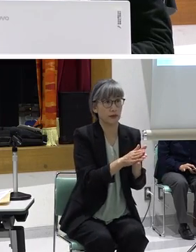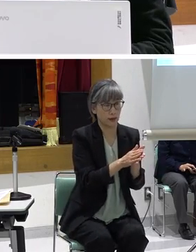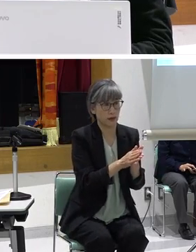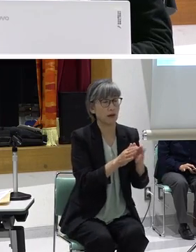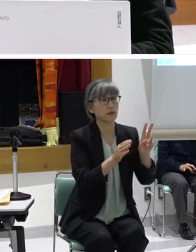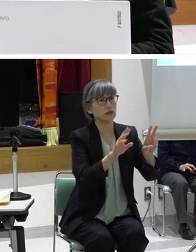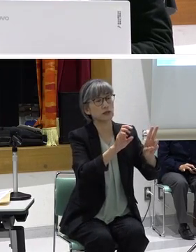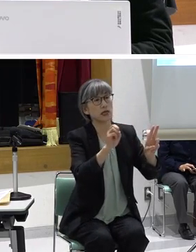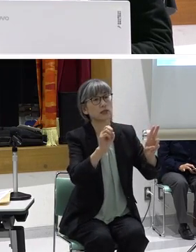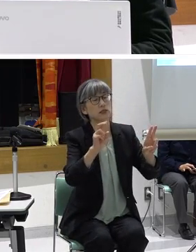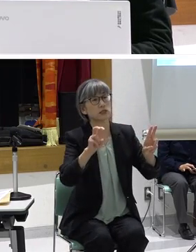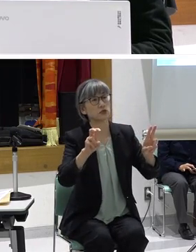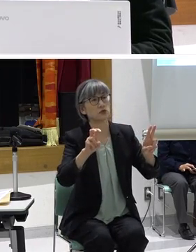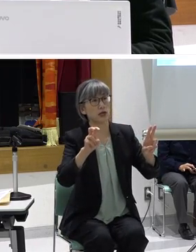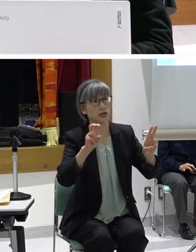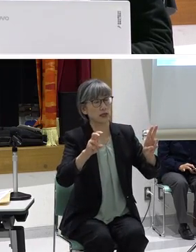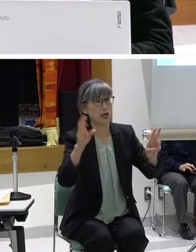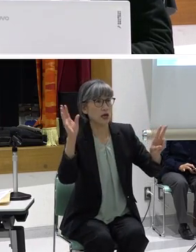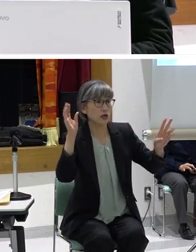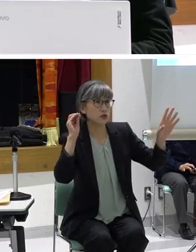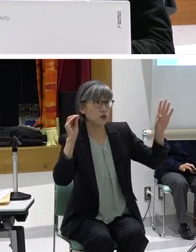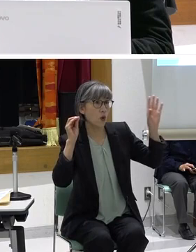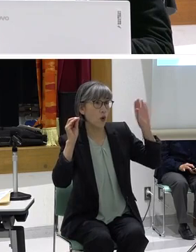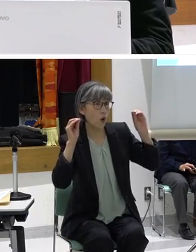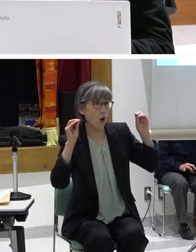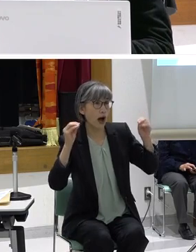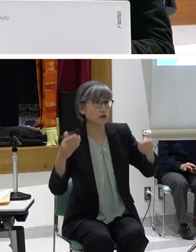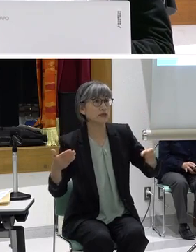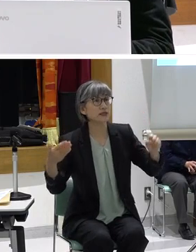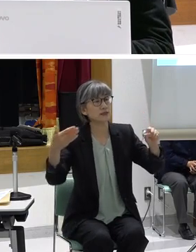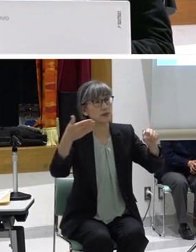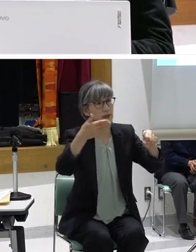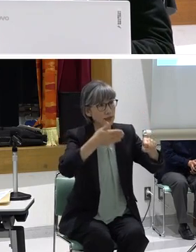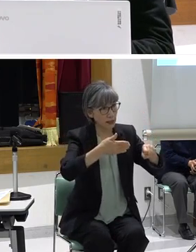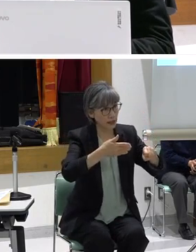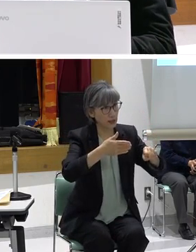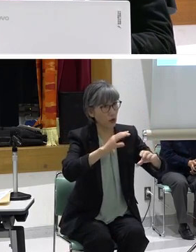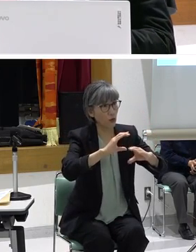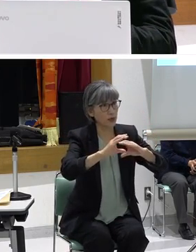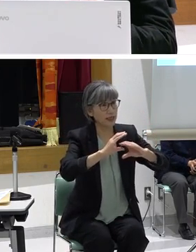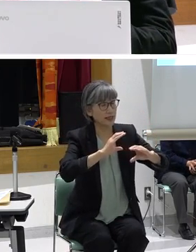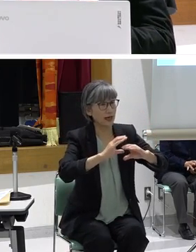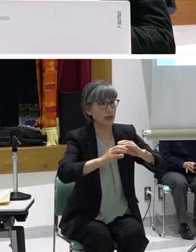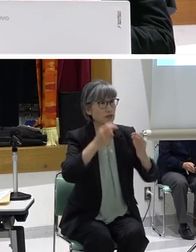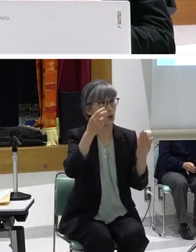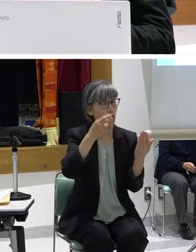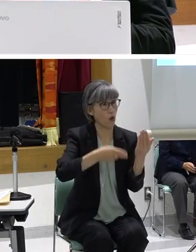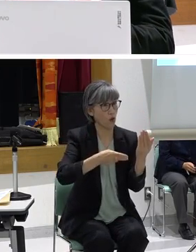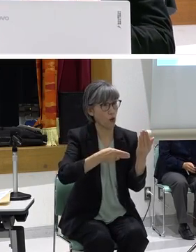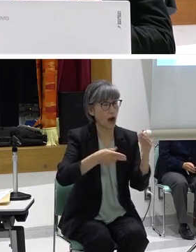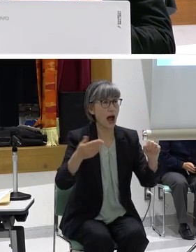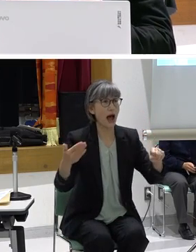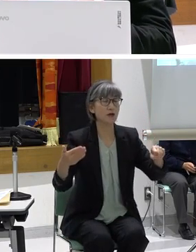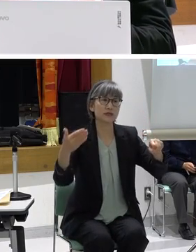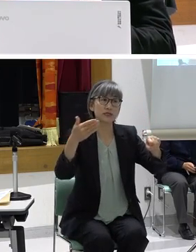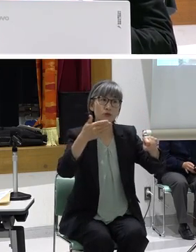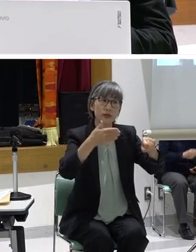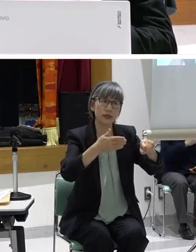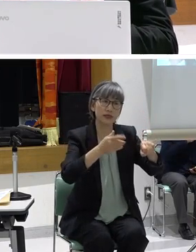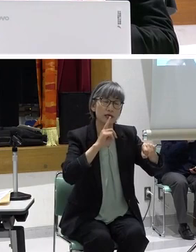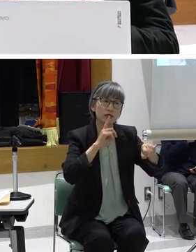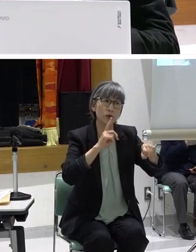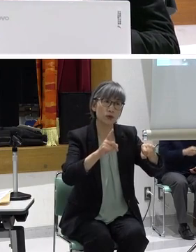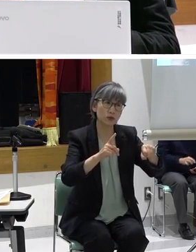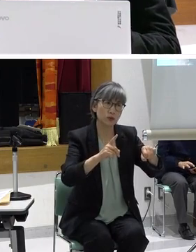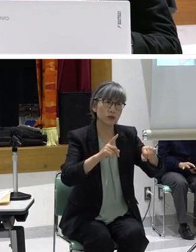年に情報アクセシビリティコミュニケーション法、アクセシビリティっていうと日本だとね、どうしても物理的